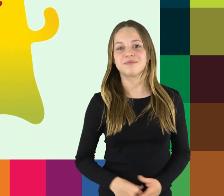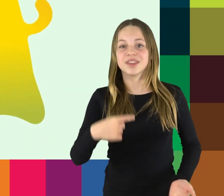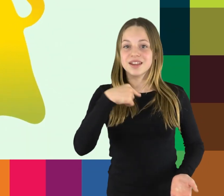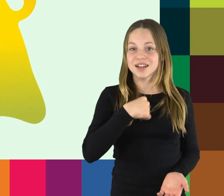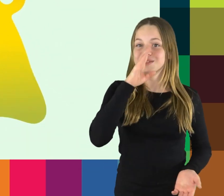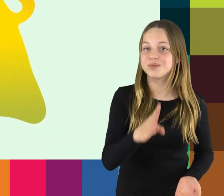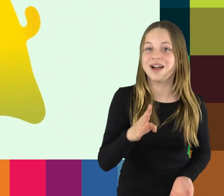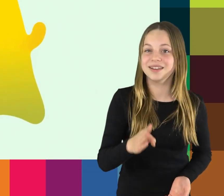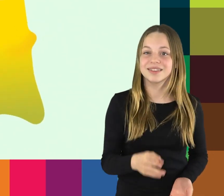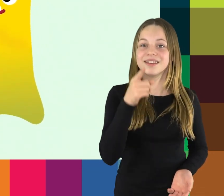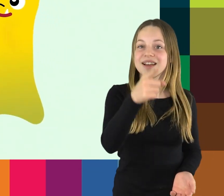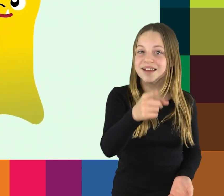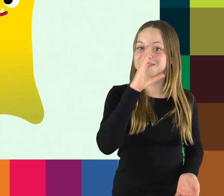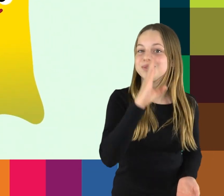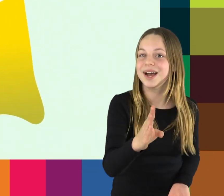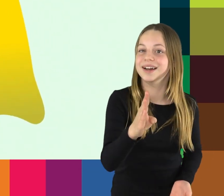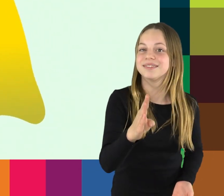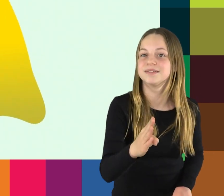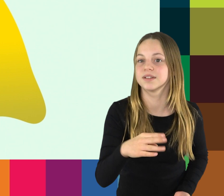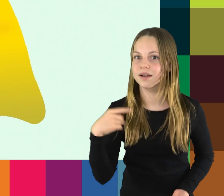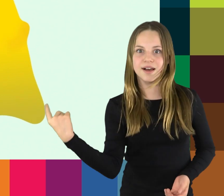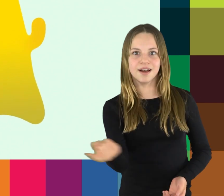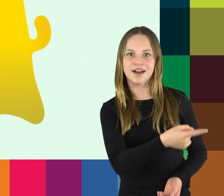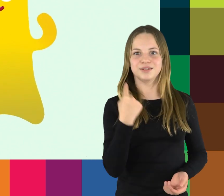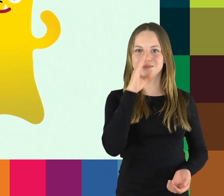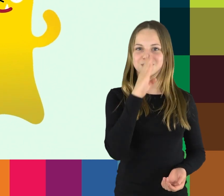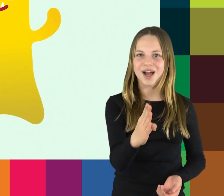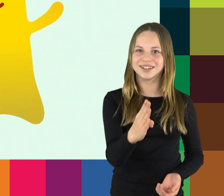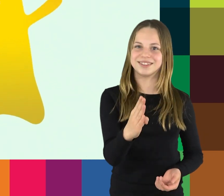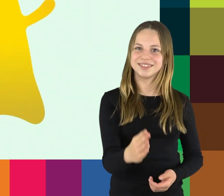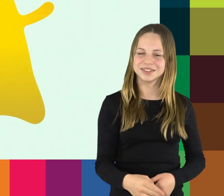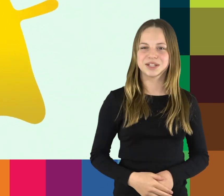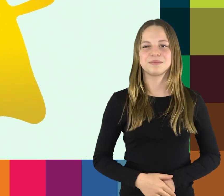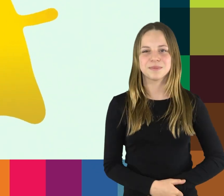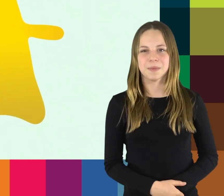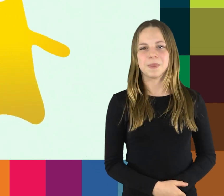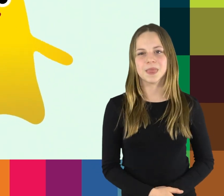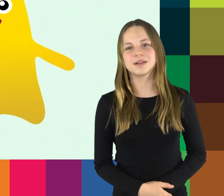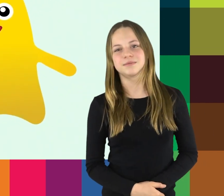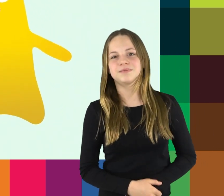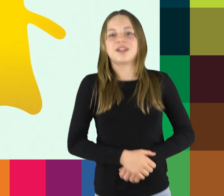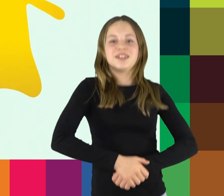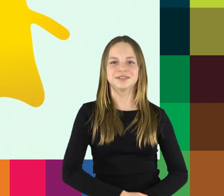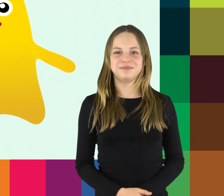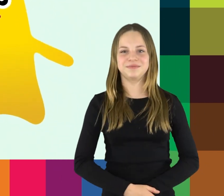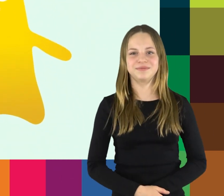J'ai des droits, tu as des droits, on a tous des droits.